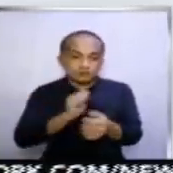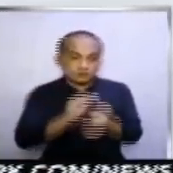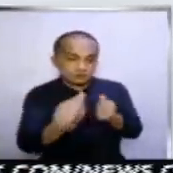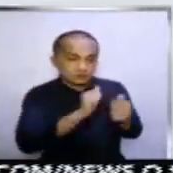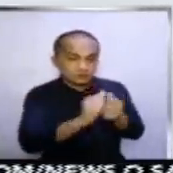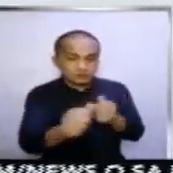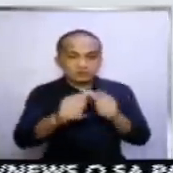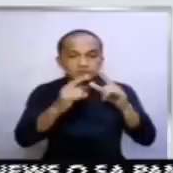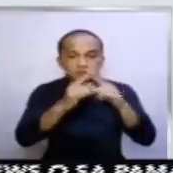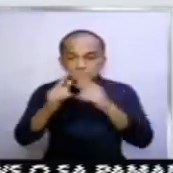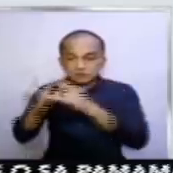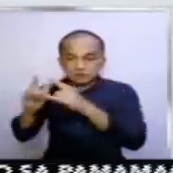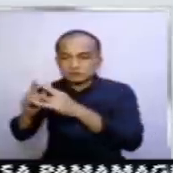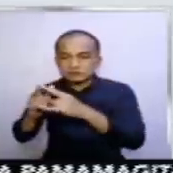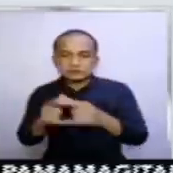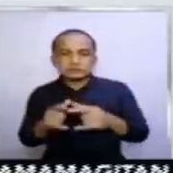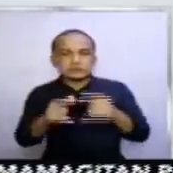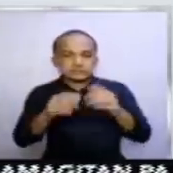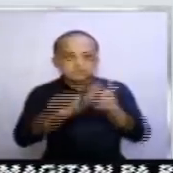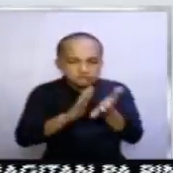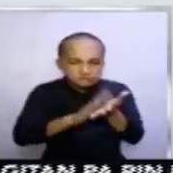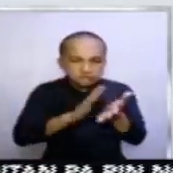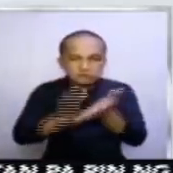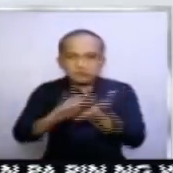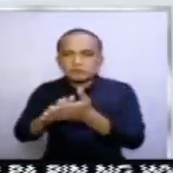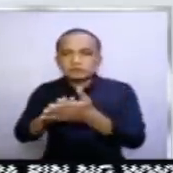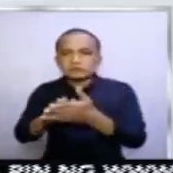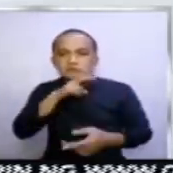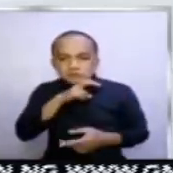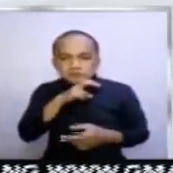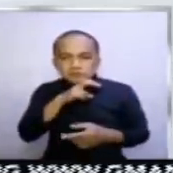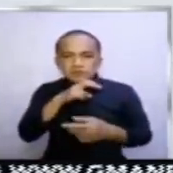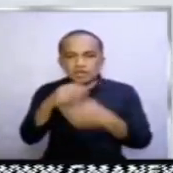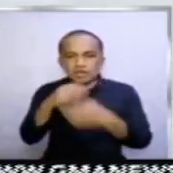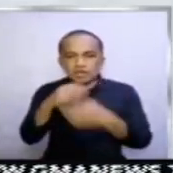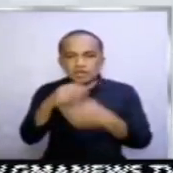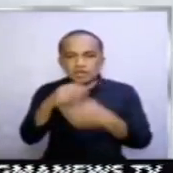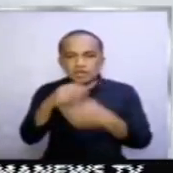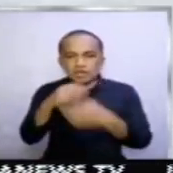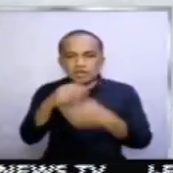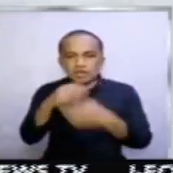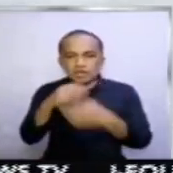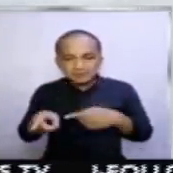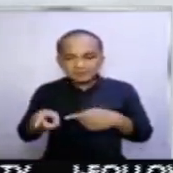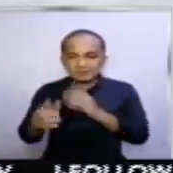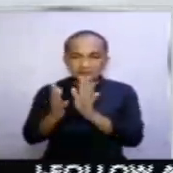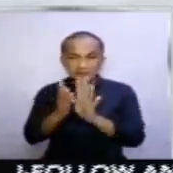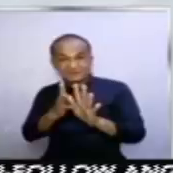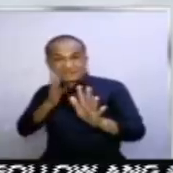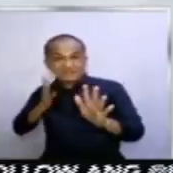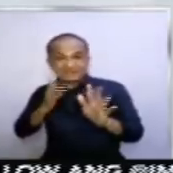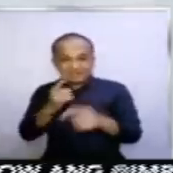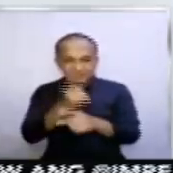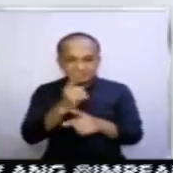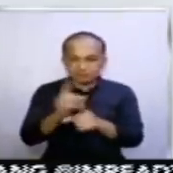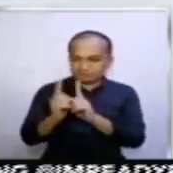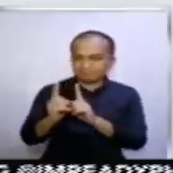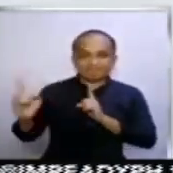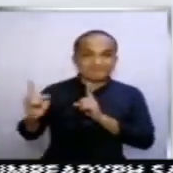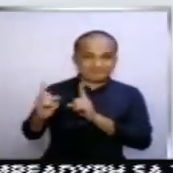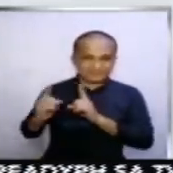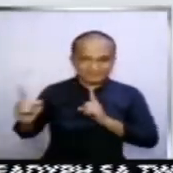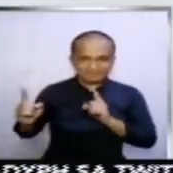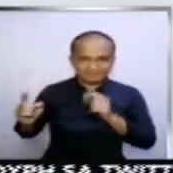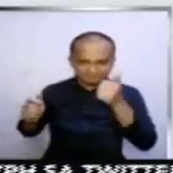ang nakakapit na virus sa labas ng kanilang katawan. At habang nakapila na, may tamang social distancing. Isusulat ang kanilang